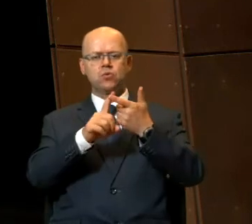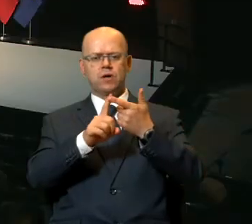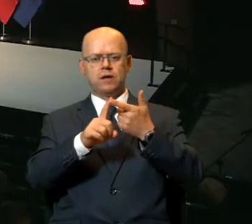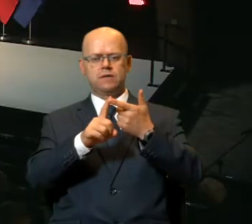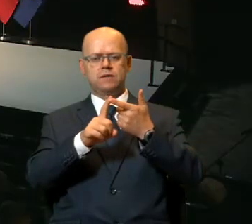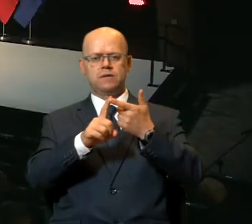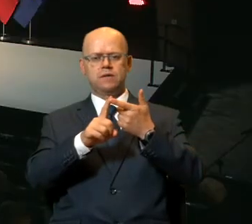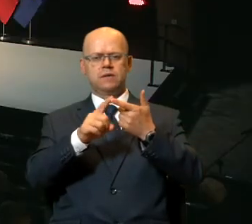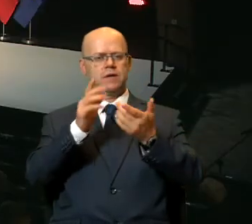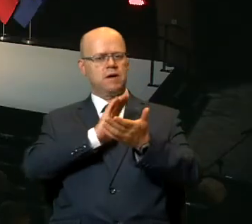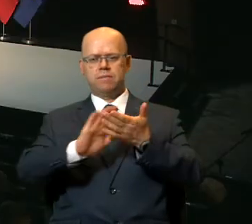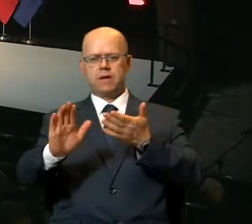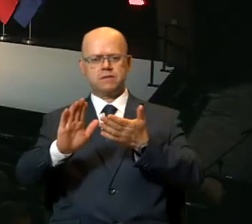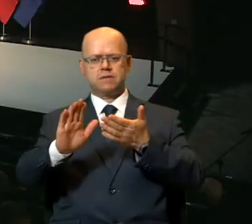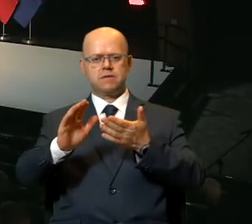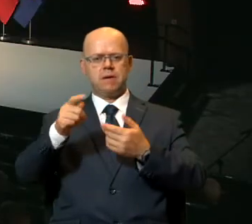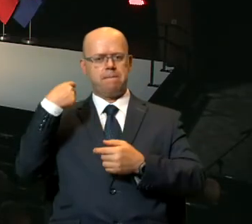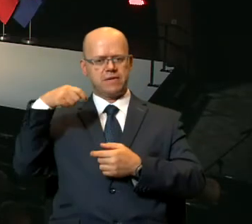bez Pawła,